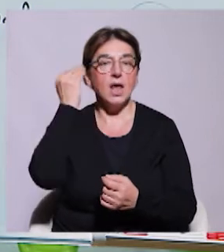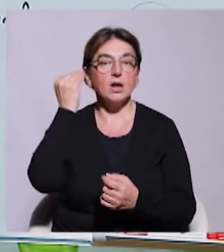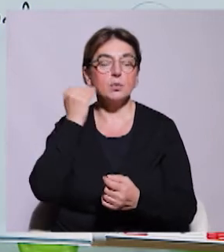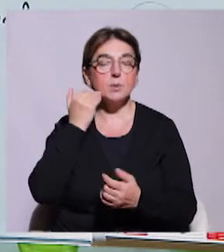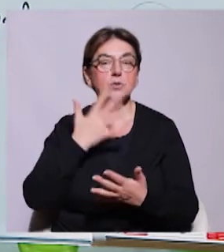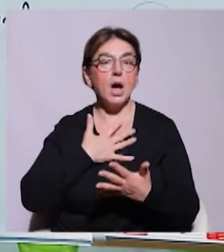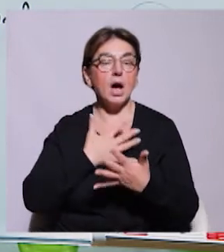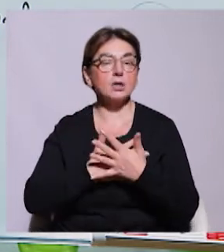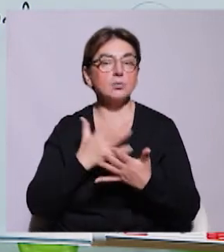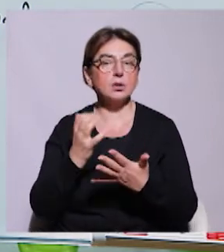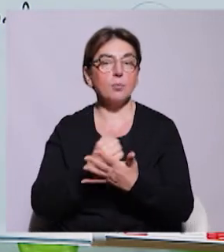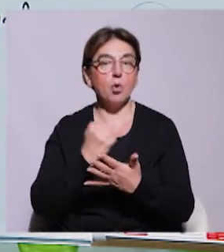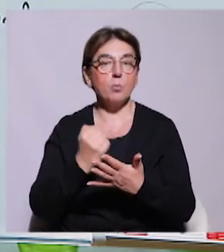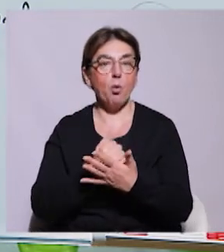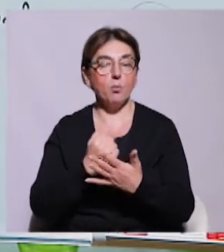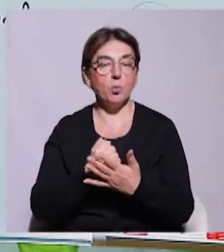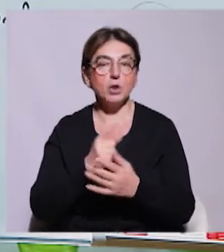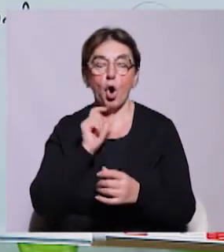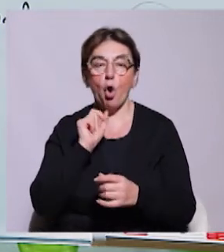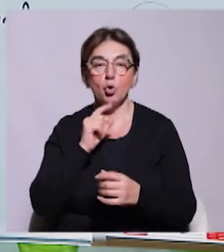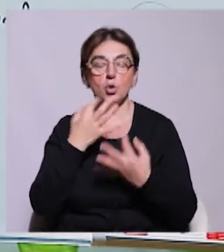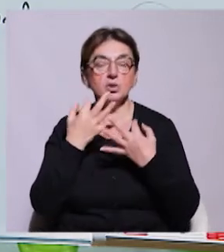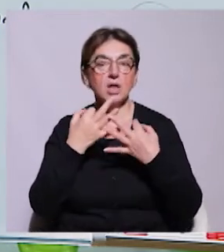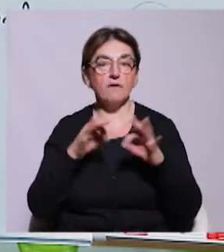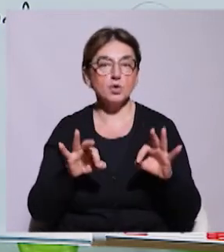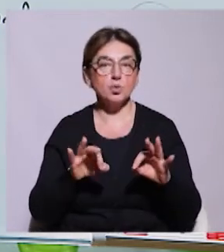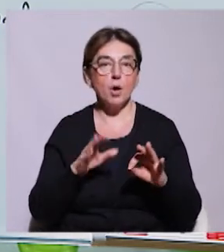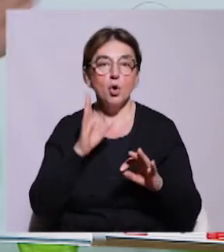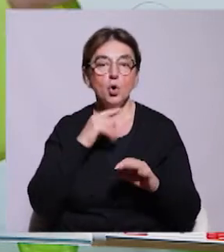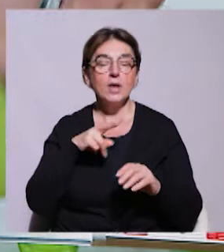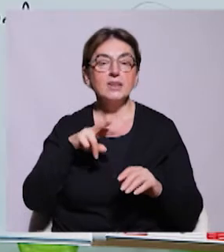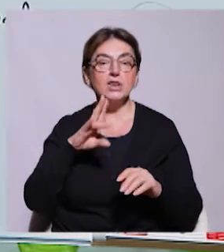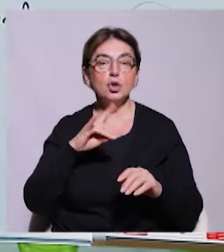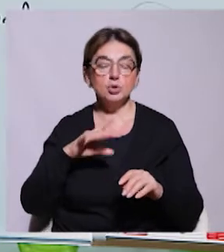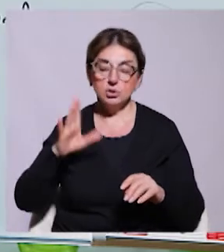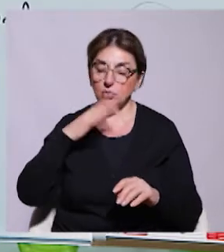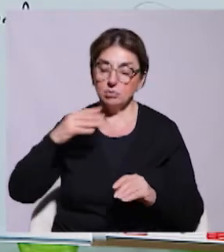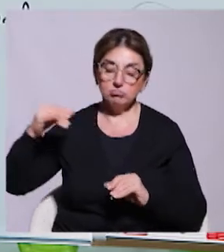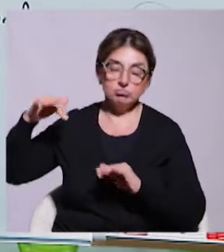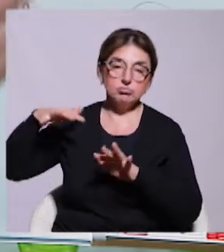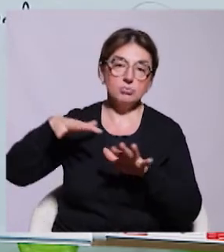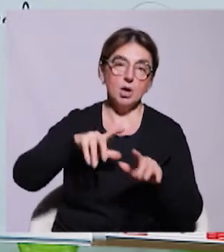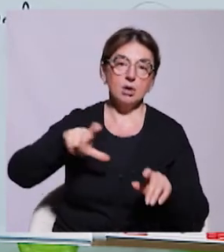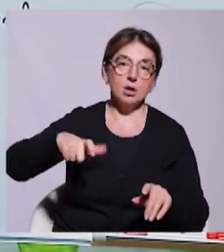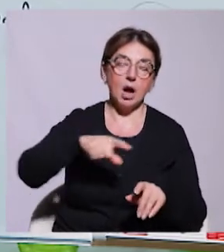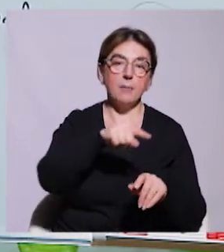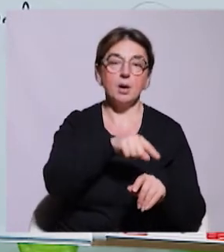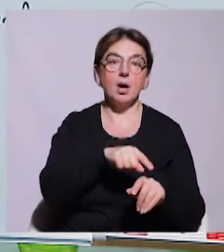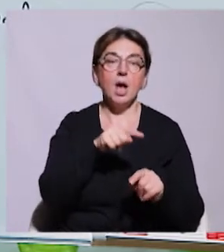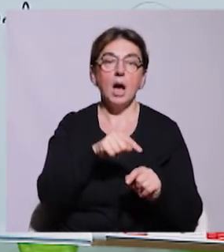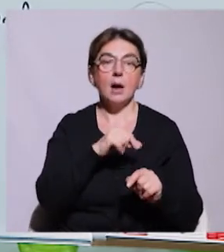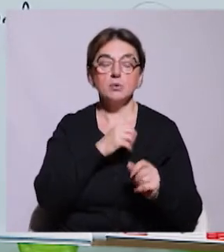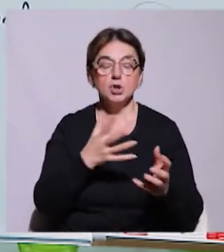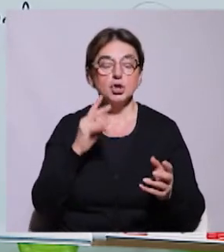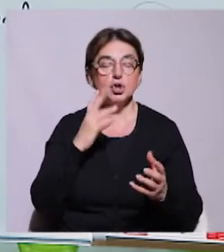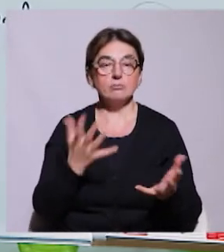ძველ ეგვიპტეში აქტიურად მოიპოვებოდა ოქრო თავისუფალი სახით, ვინაიდან როდესაც დინარე ნილოსი შლემს ჩამოიტანდა, ისინი